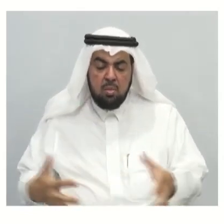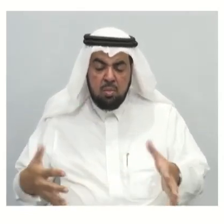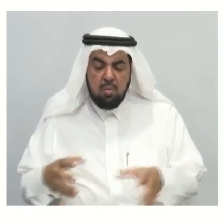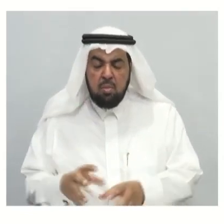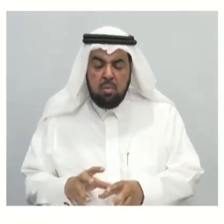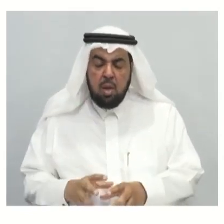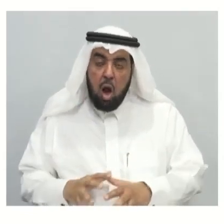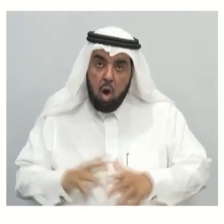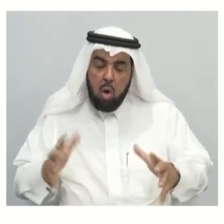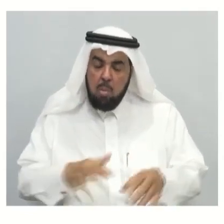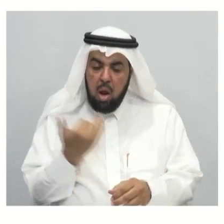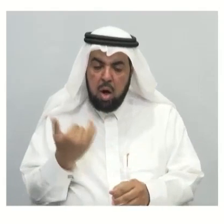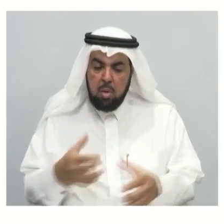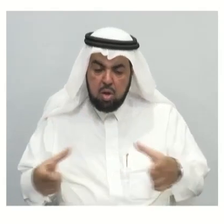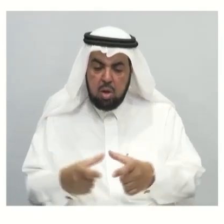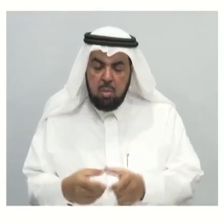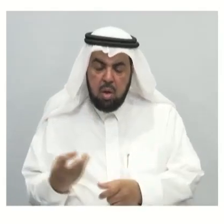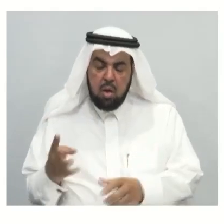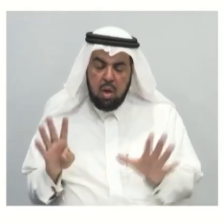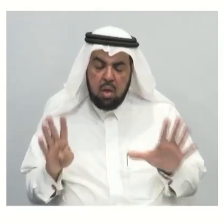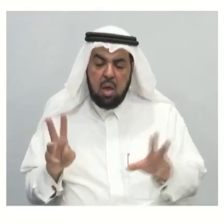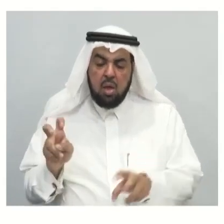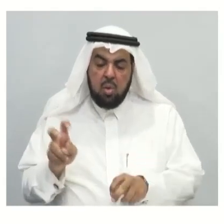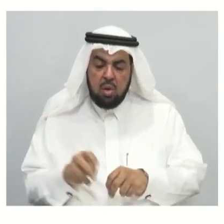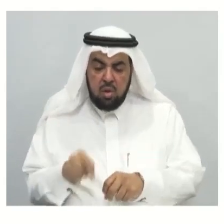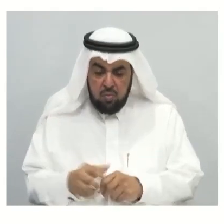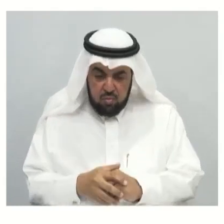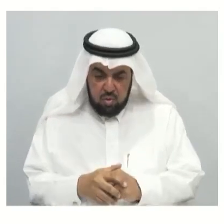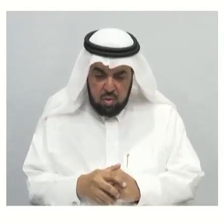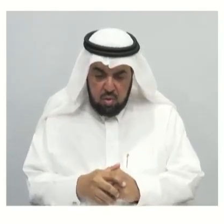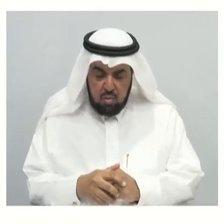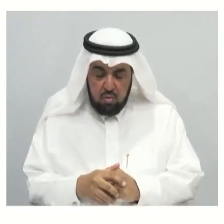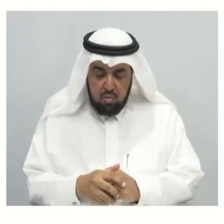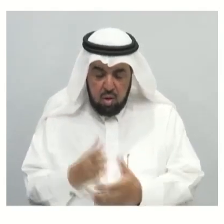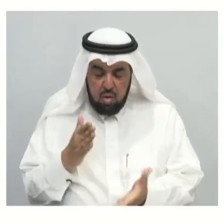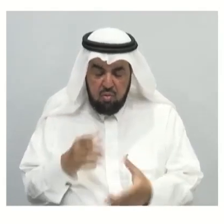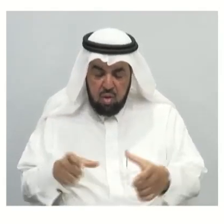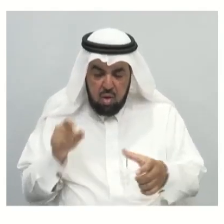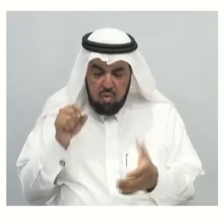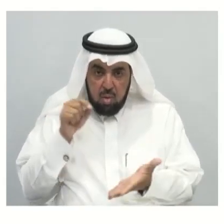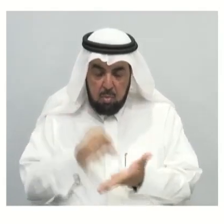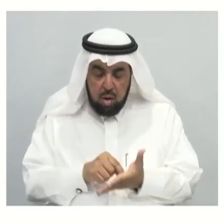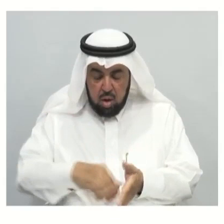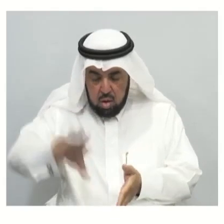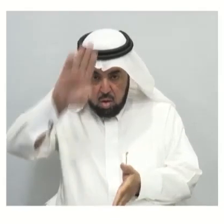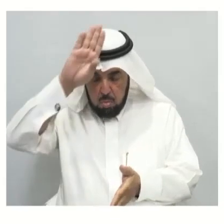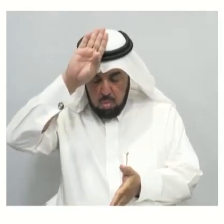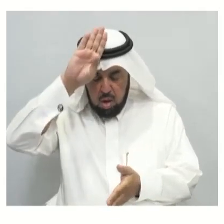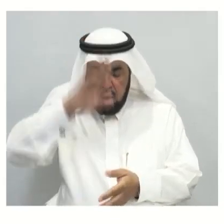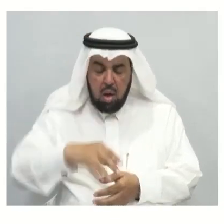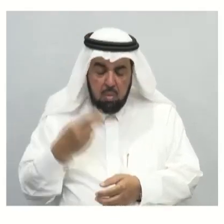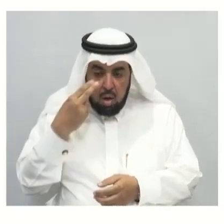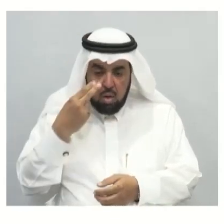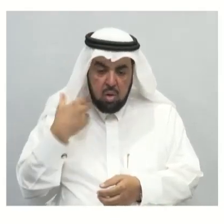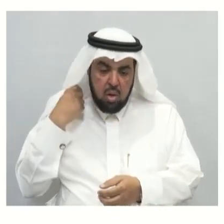القمه العربيه اجتماعها ال9 والشين في مركز الملك عبد العزيز الثقافي العالمي في مدينه الظهران